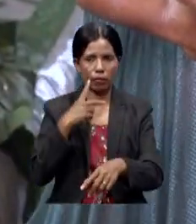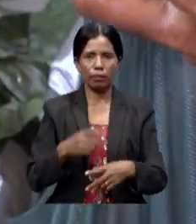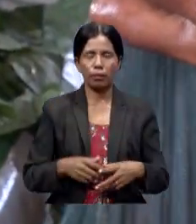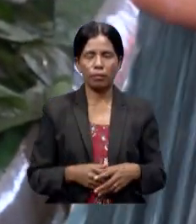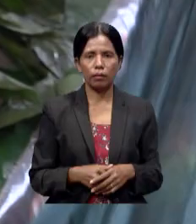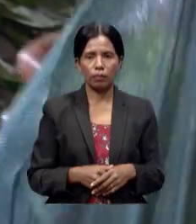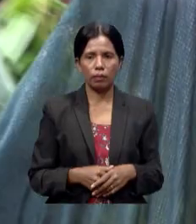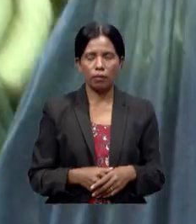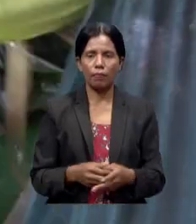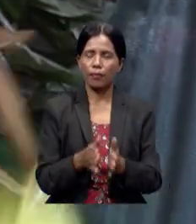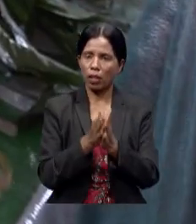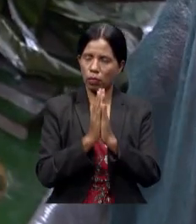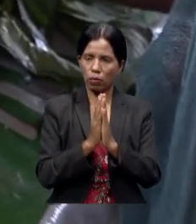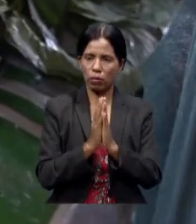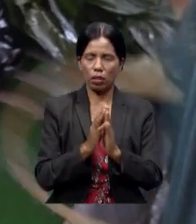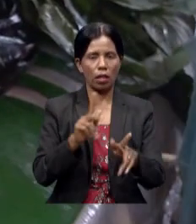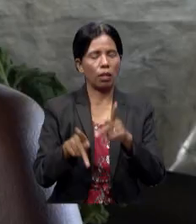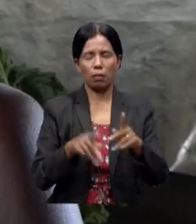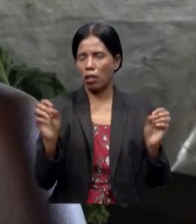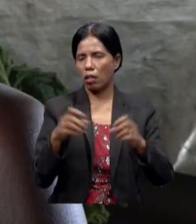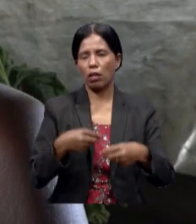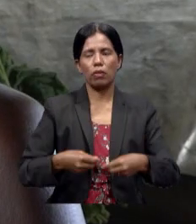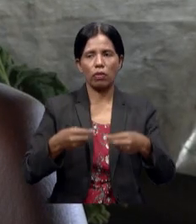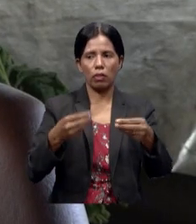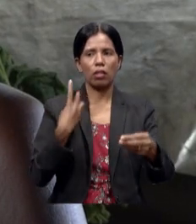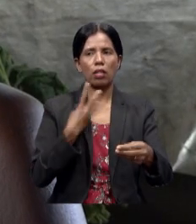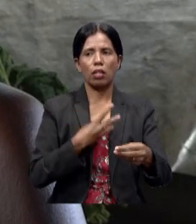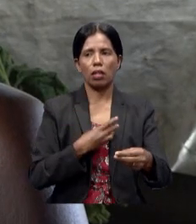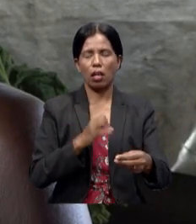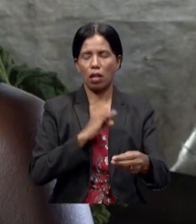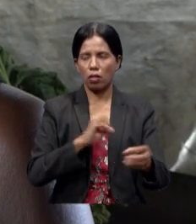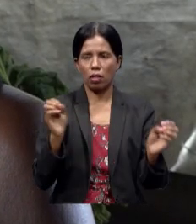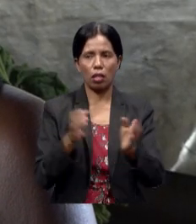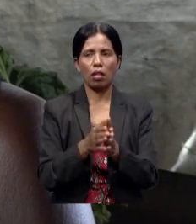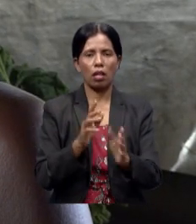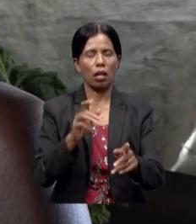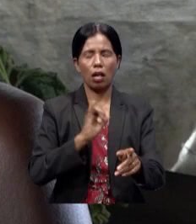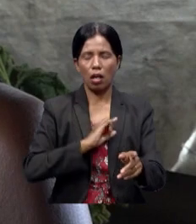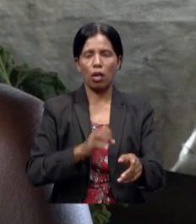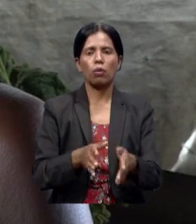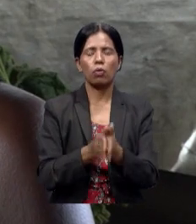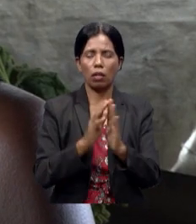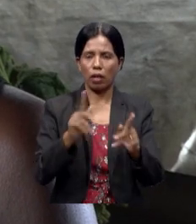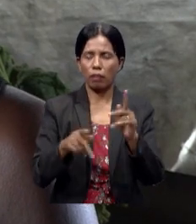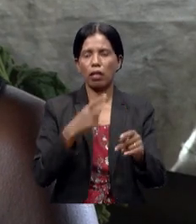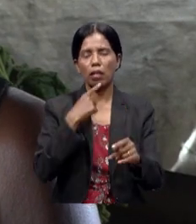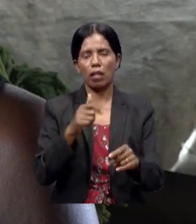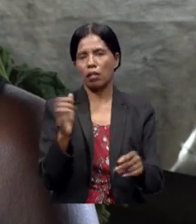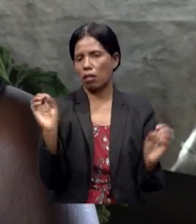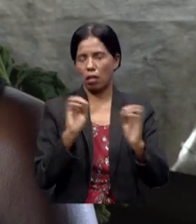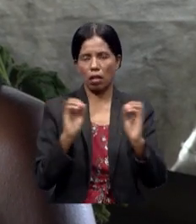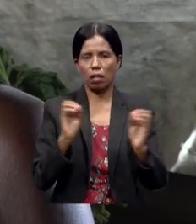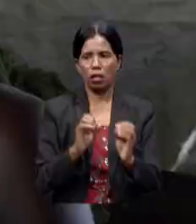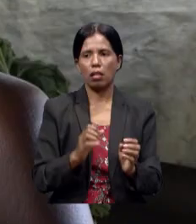Atu husu né, atu husu mas né, mas emela fo. Ita bele hau hansa la iha liu, hau husu mas emela, ema dian la iha. Né pasensi, hau